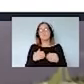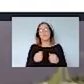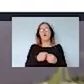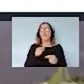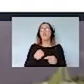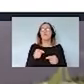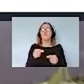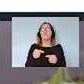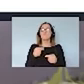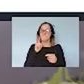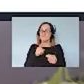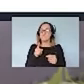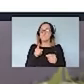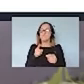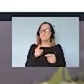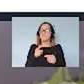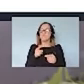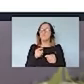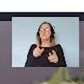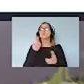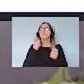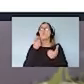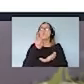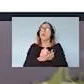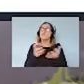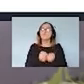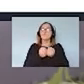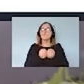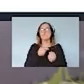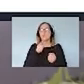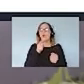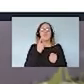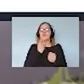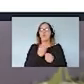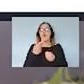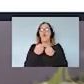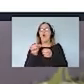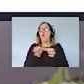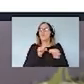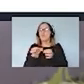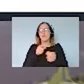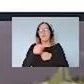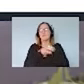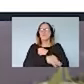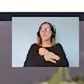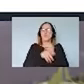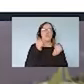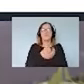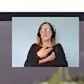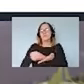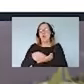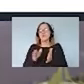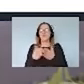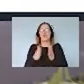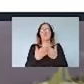to jednak co się udało im osiągnąć, to jest nie tylko ogromna oszczędność, że studenci nie muszą płacić za